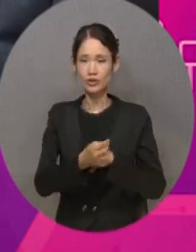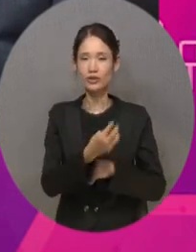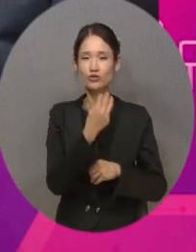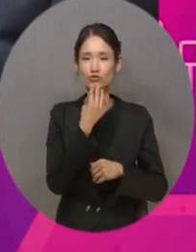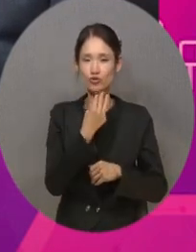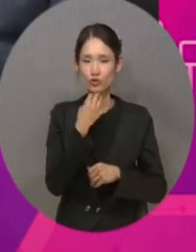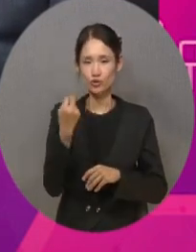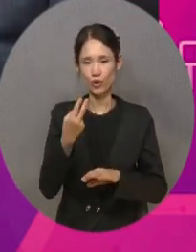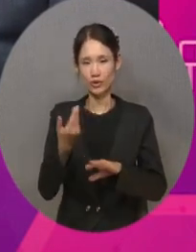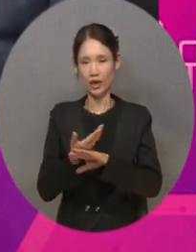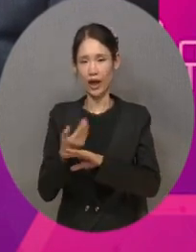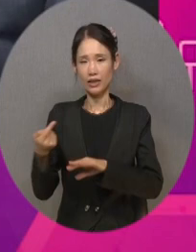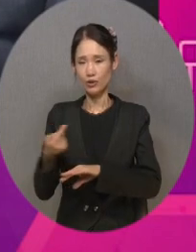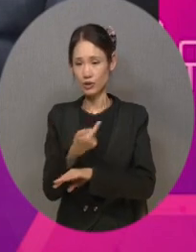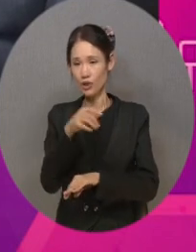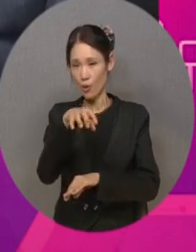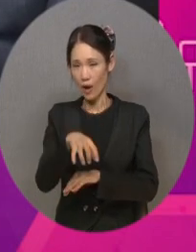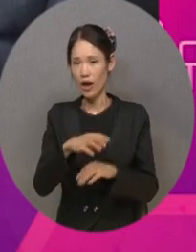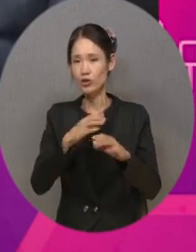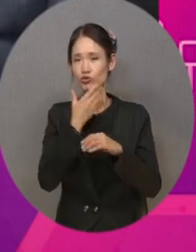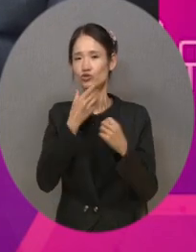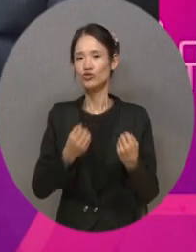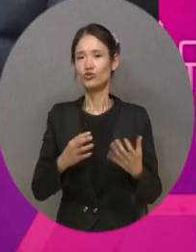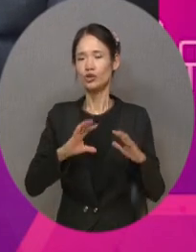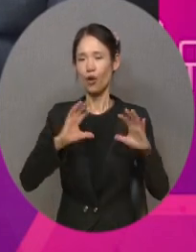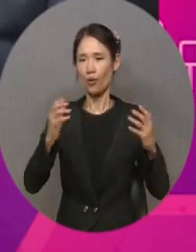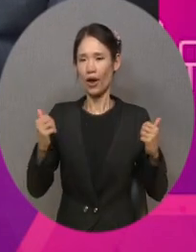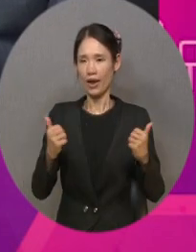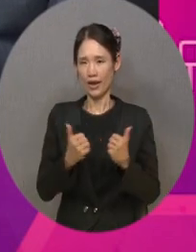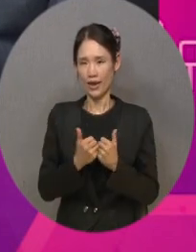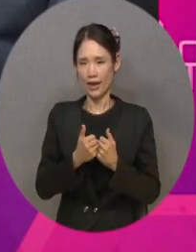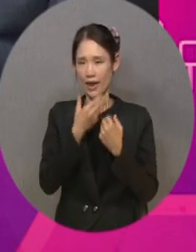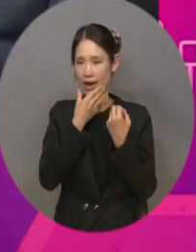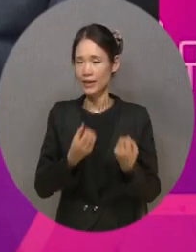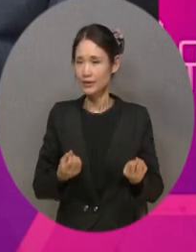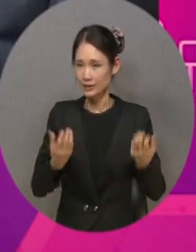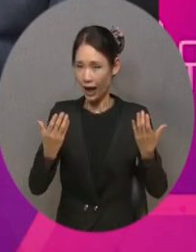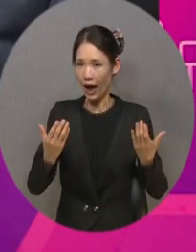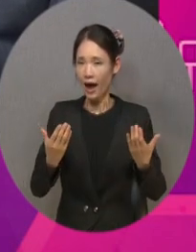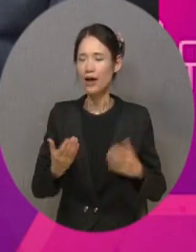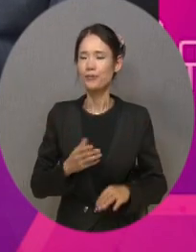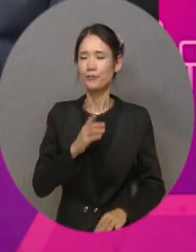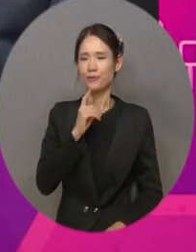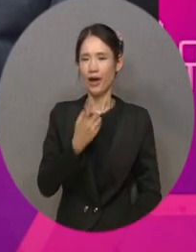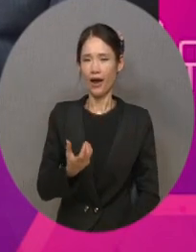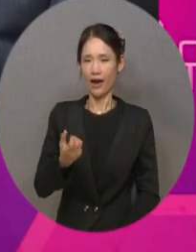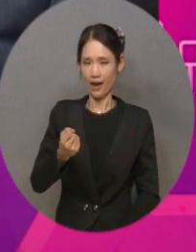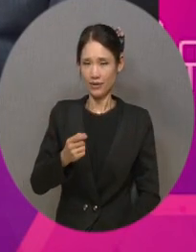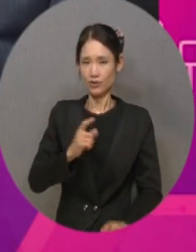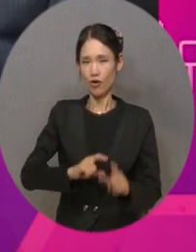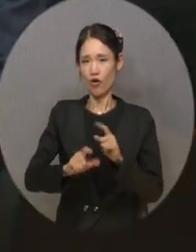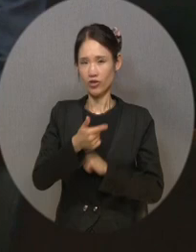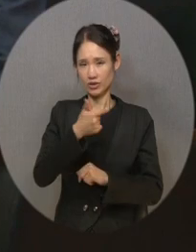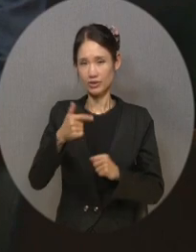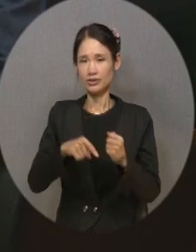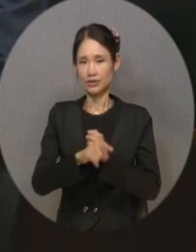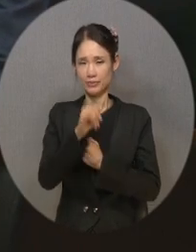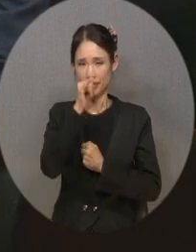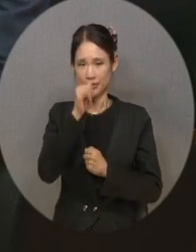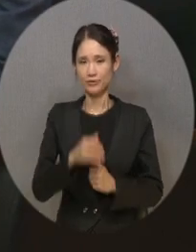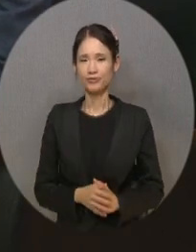아니고 다른 곳에서도 이런 국제회의를, 국제행사를 치른다는 게 큰 의미가 있는 것 같습니다.